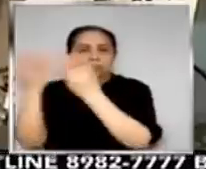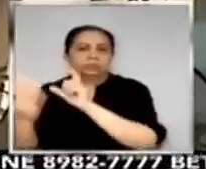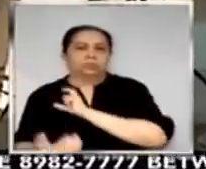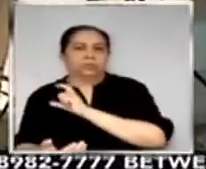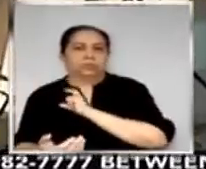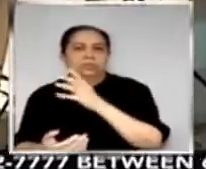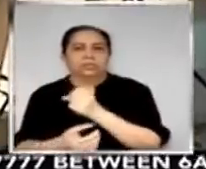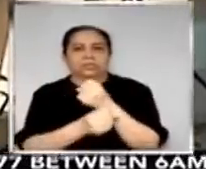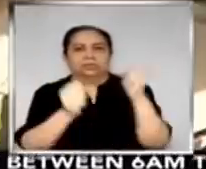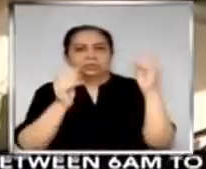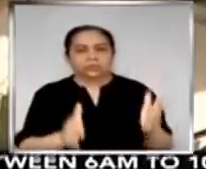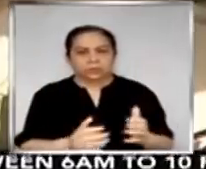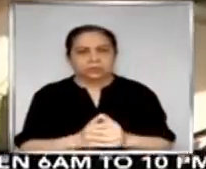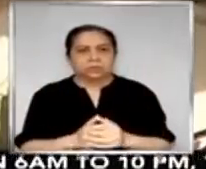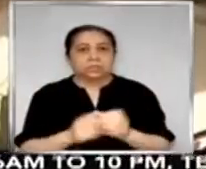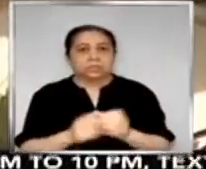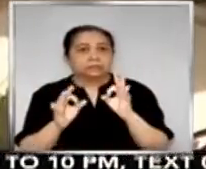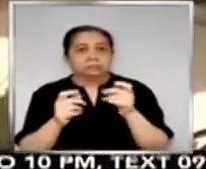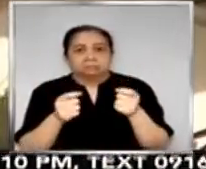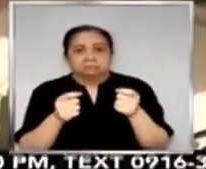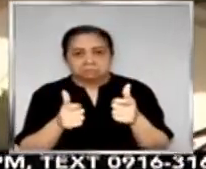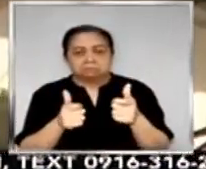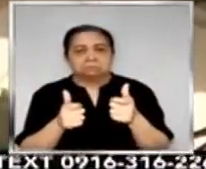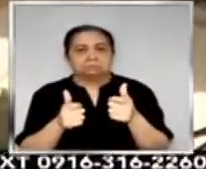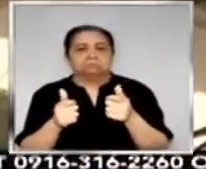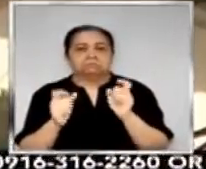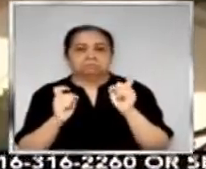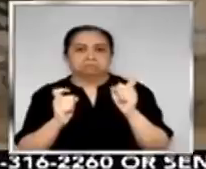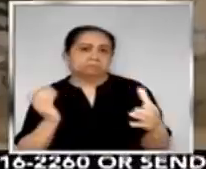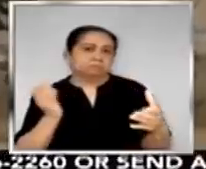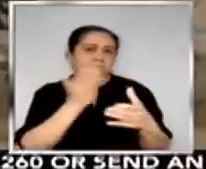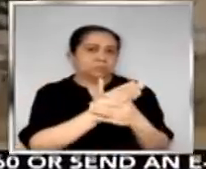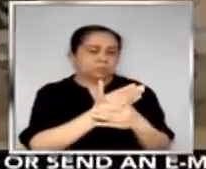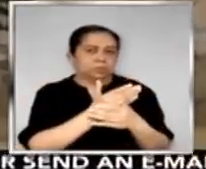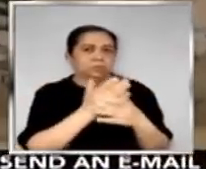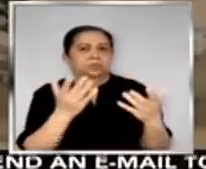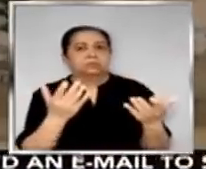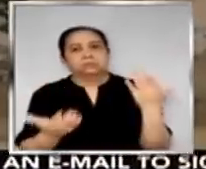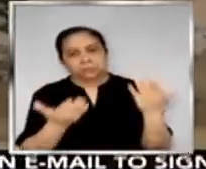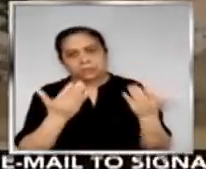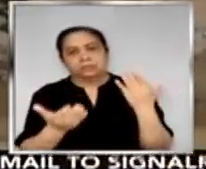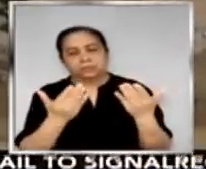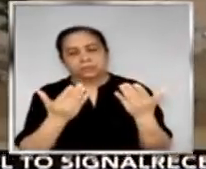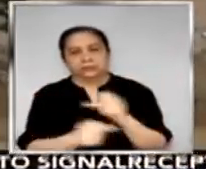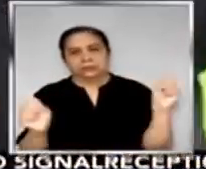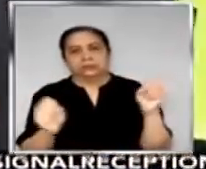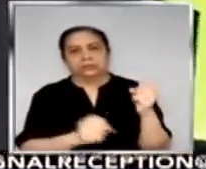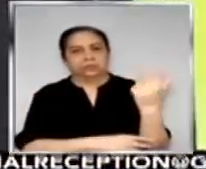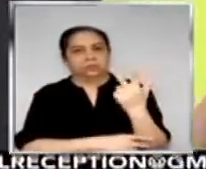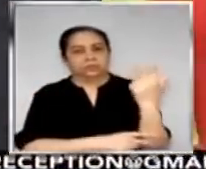Kung agarang napuntahan ang pangyayaring ito ay maliligtas yung tatlong